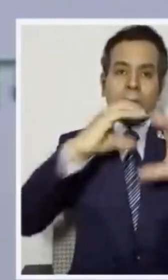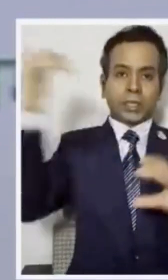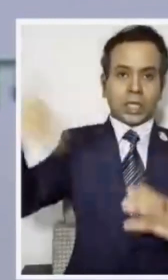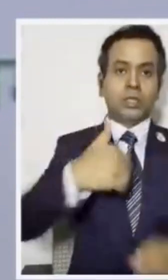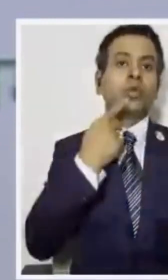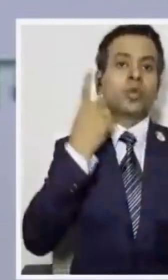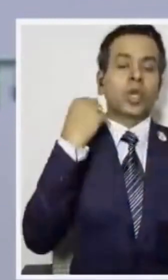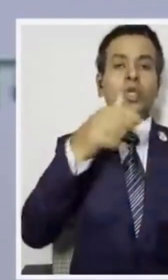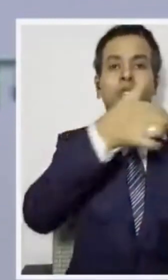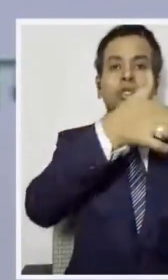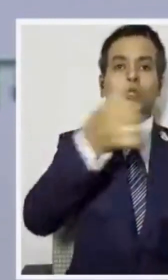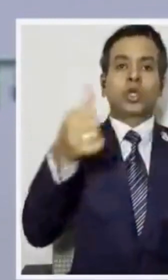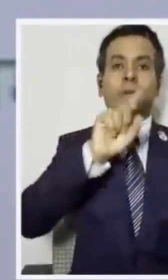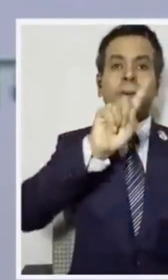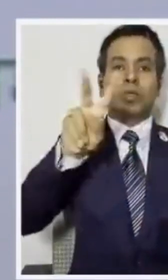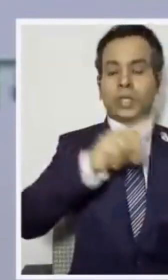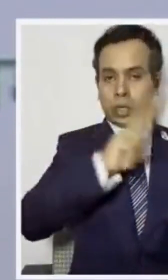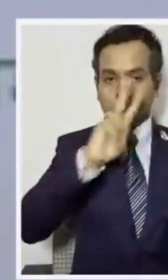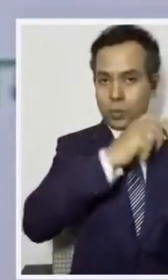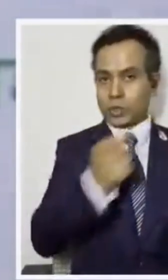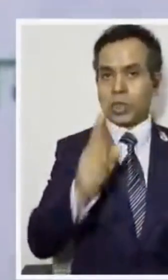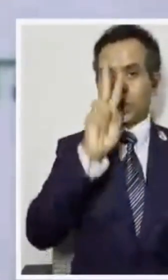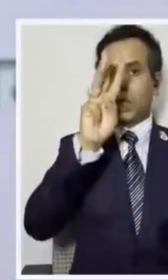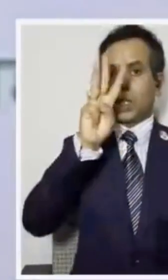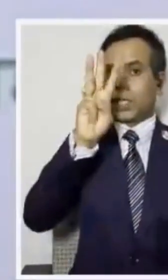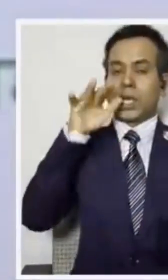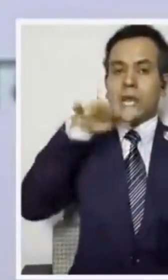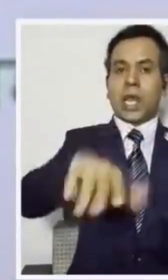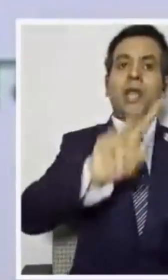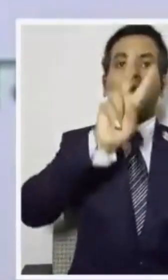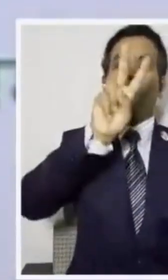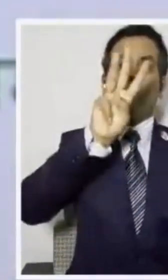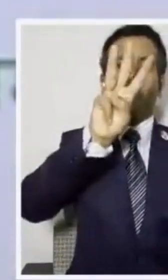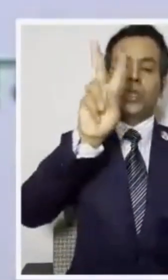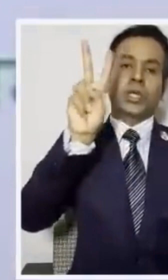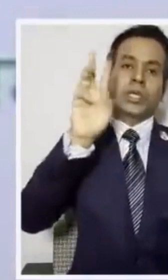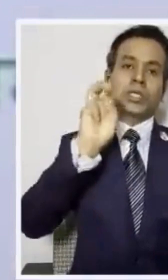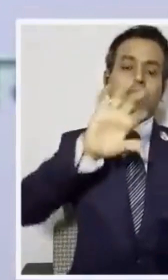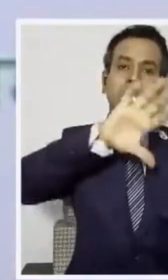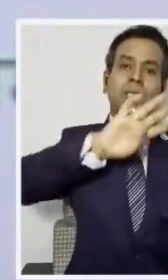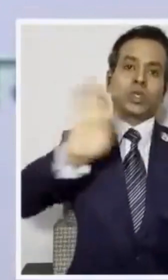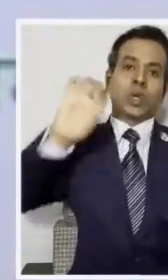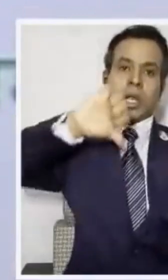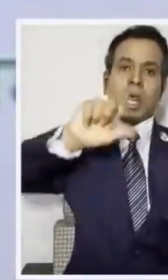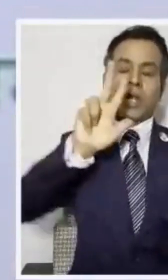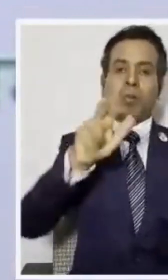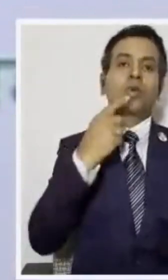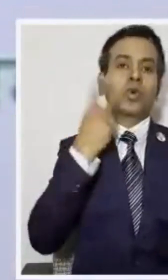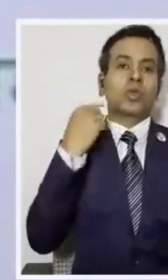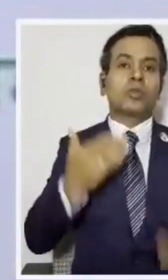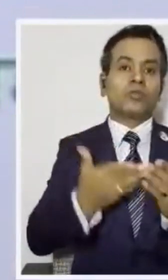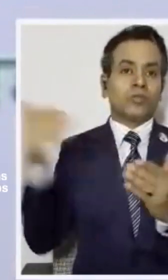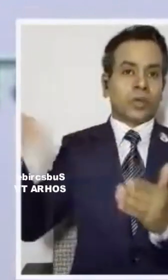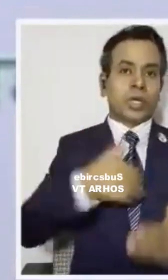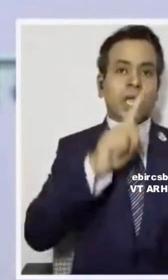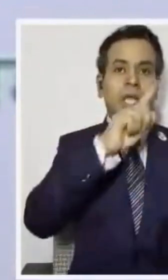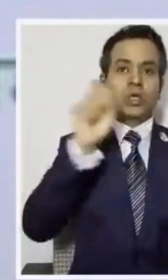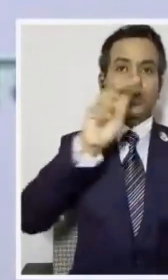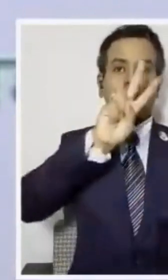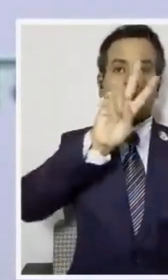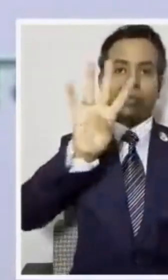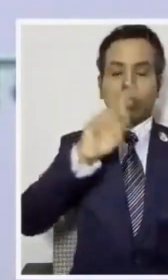3,32,498 জন। সমুদ্র বন্দরে 24 ঘন্টায় 124 জন এবং এ পর্যন্ত 18,362 জন।